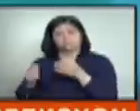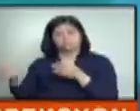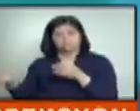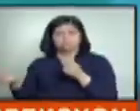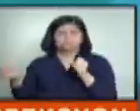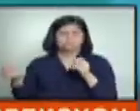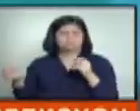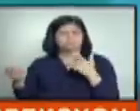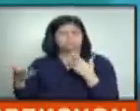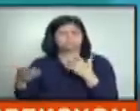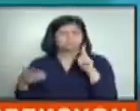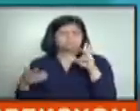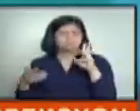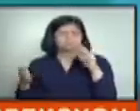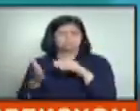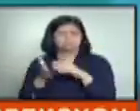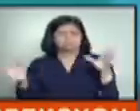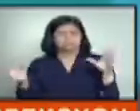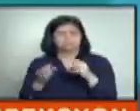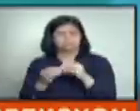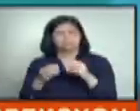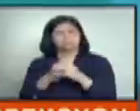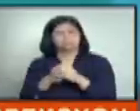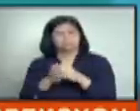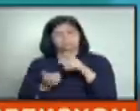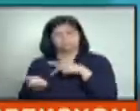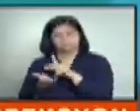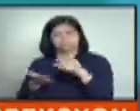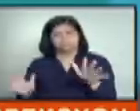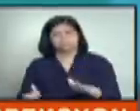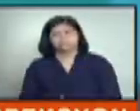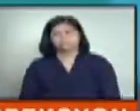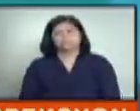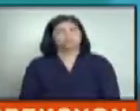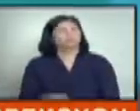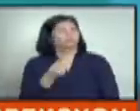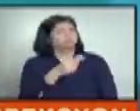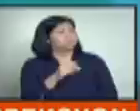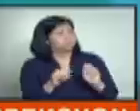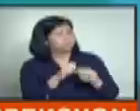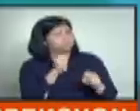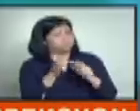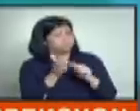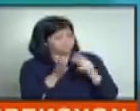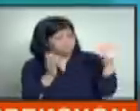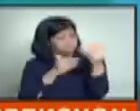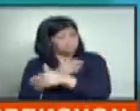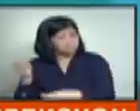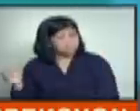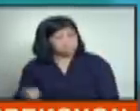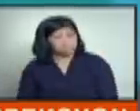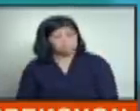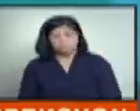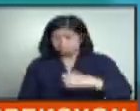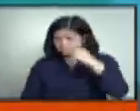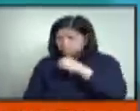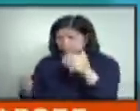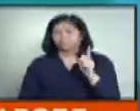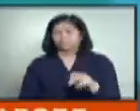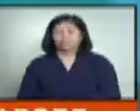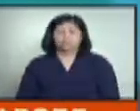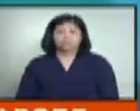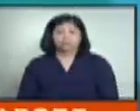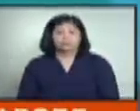yun, basta 36,000 yung binili niya sa akin and binayaran ko yon. Ah, so ibig sabihin advance ka pa kung tutusin? Yes,